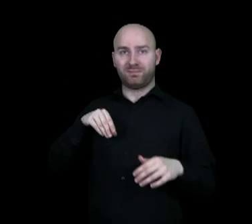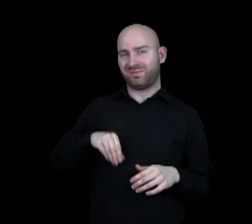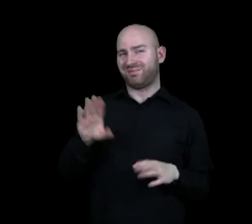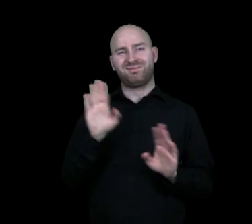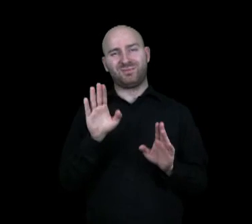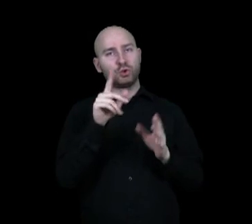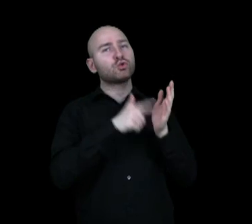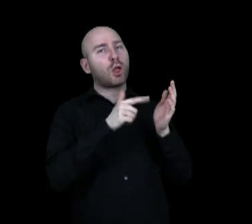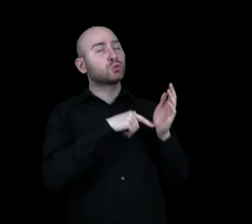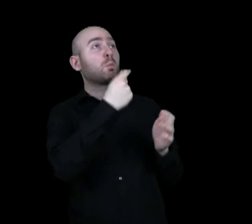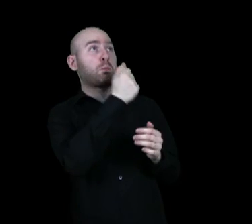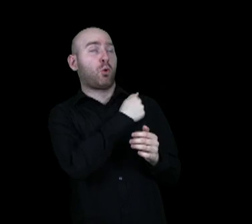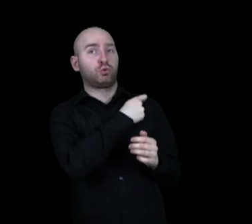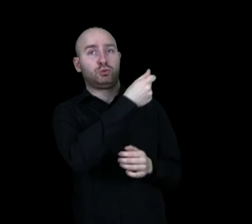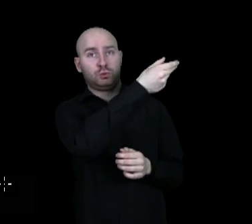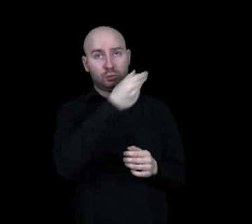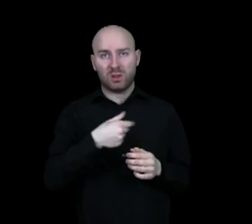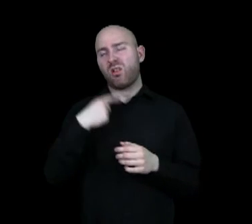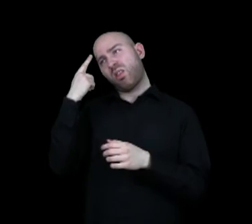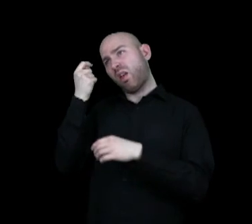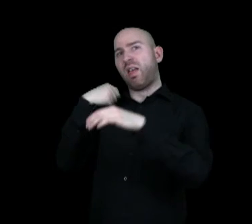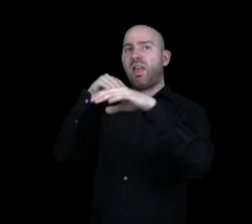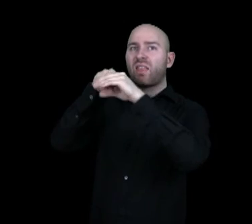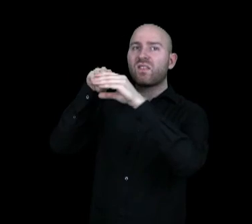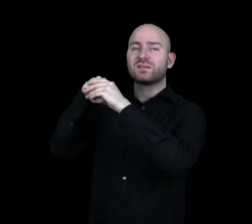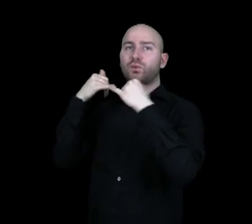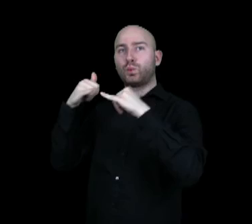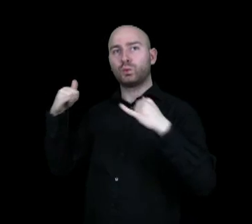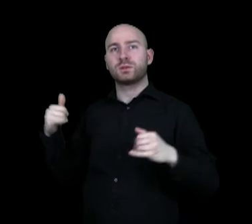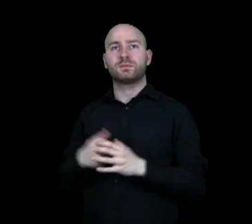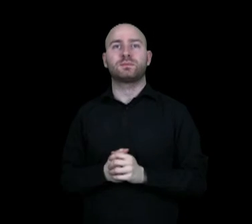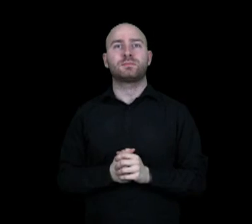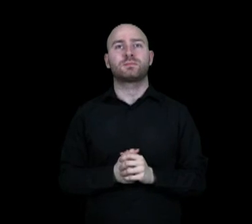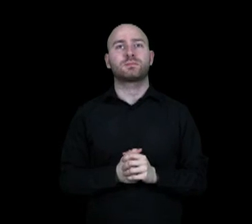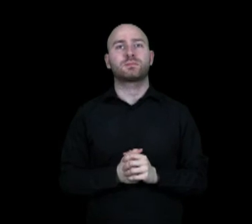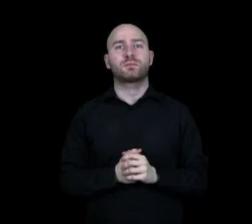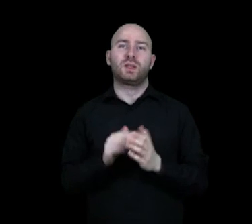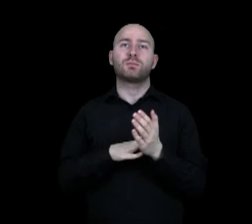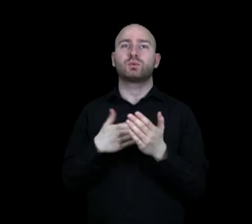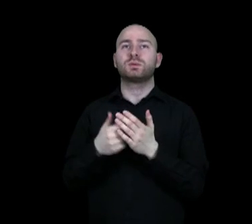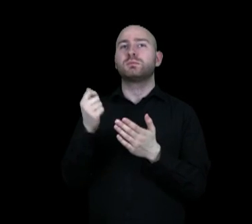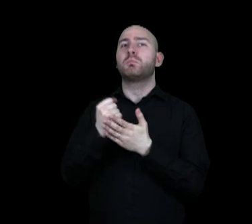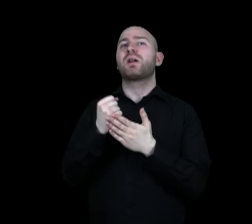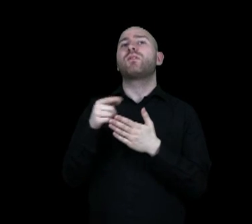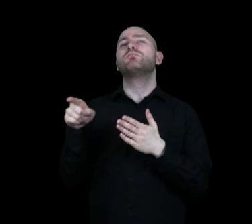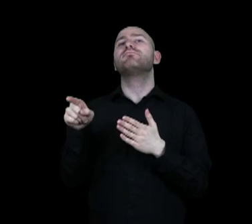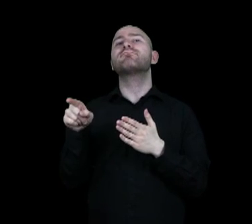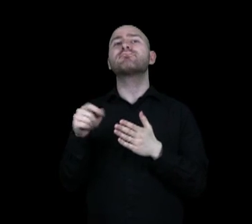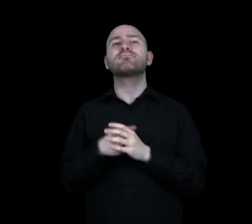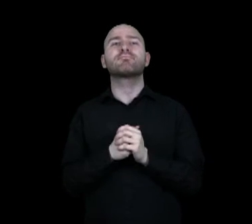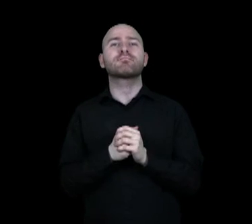pieniądze, aby jakoś je zainwestować, wydać. Wskutek tego wszystkiego, krzywa popytu przesunie się w prawo.